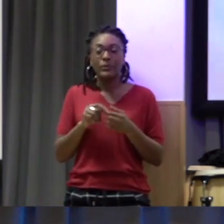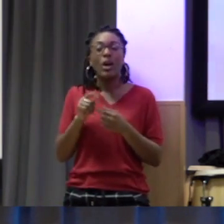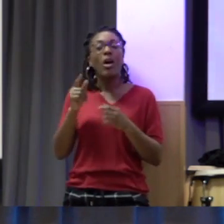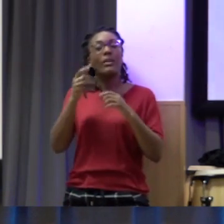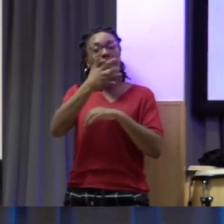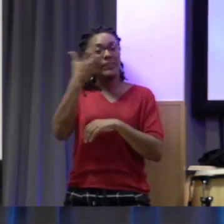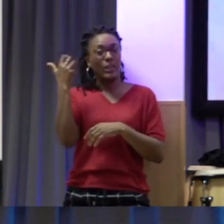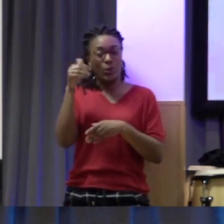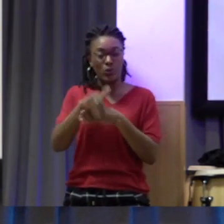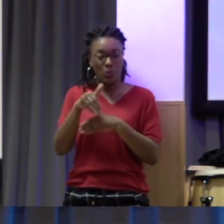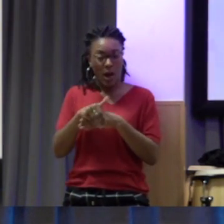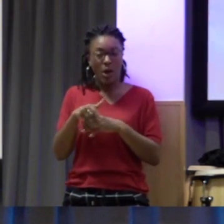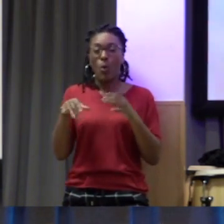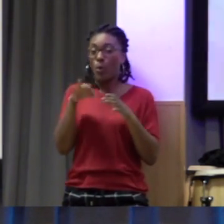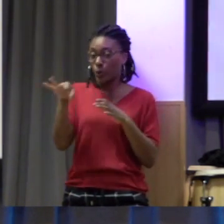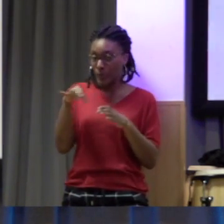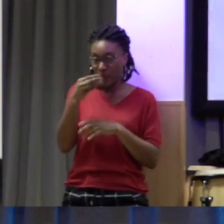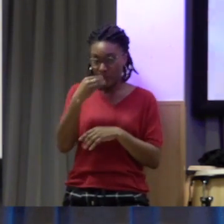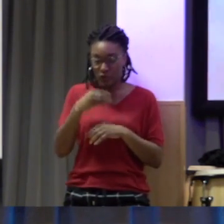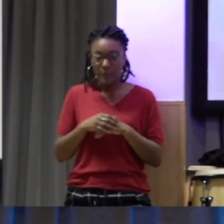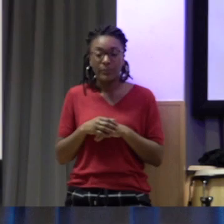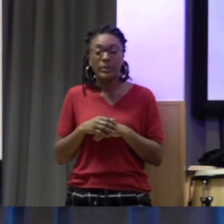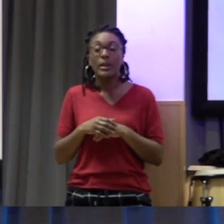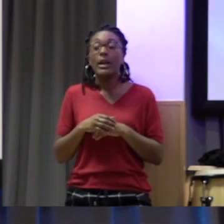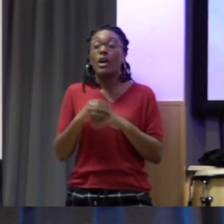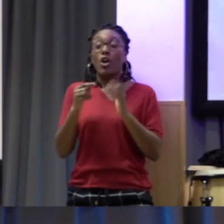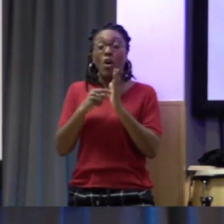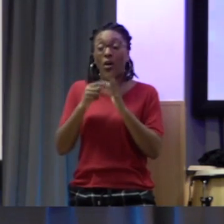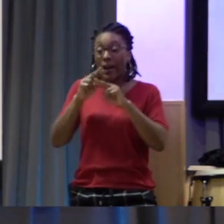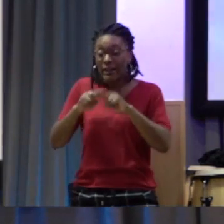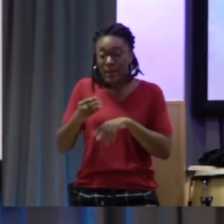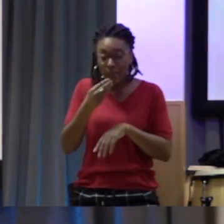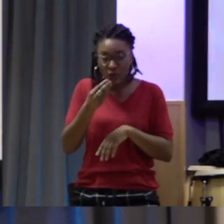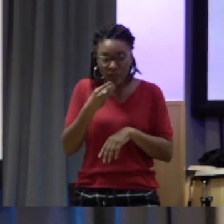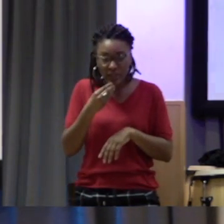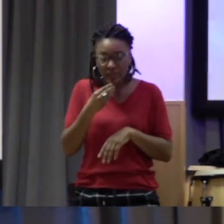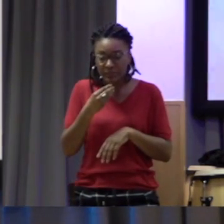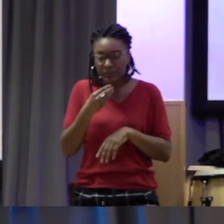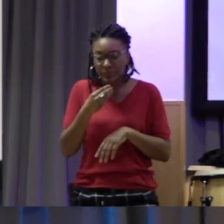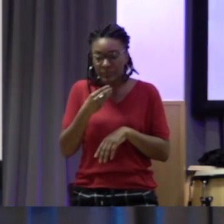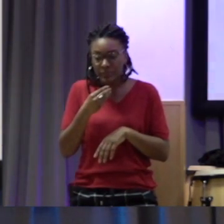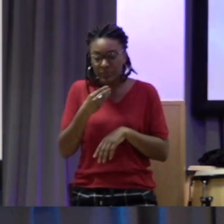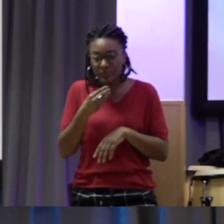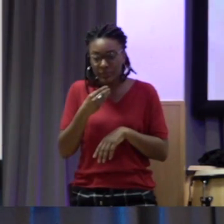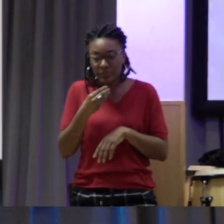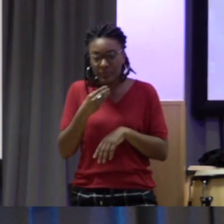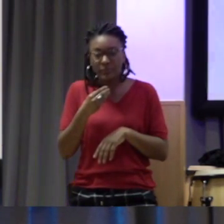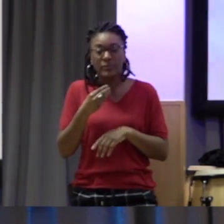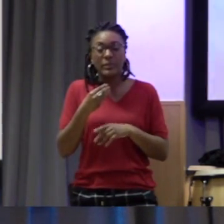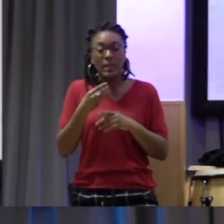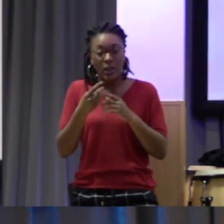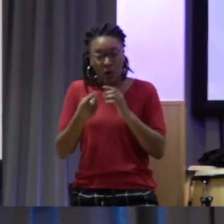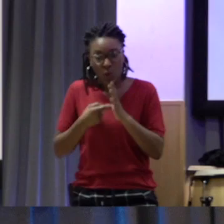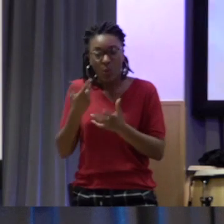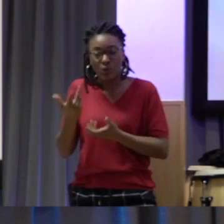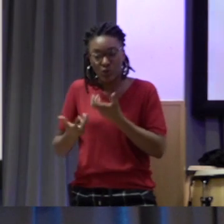manger, ce qui reste, ils essaient de trouver un coin. Et le lendemain matin, ils réchauffent cette nourriture